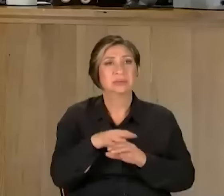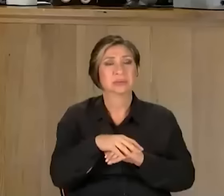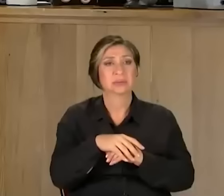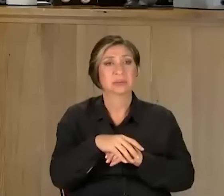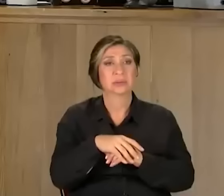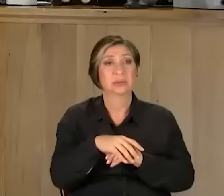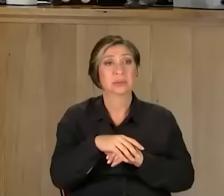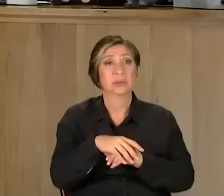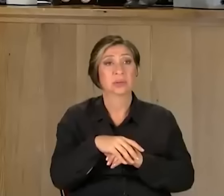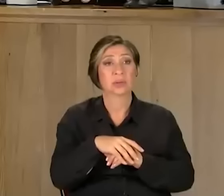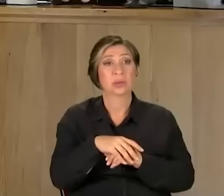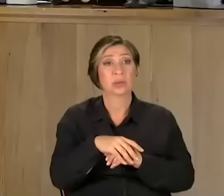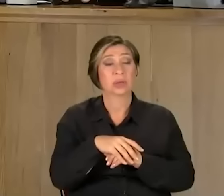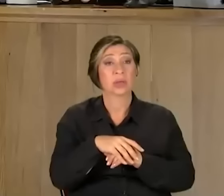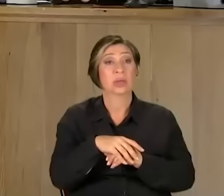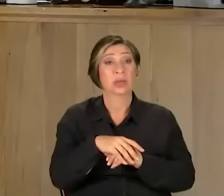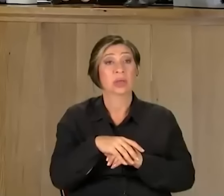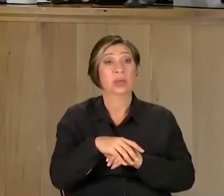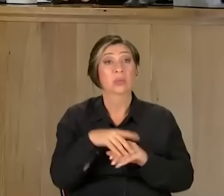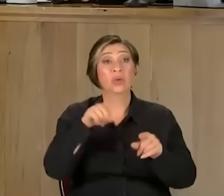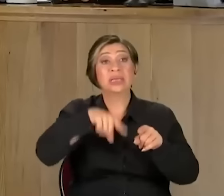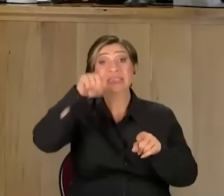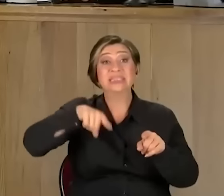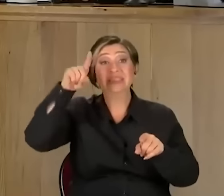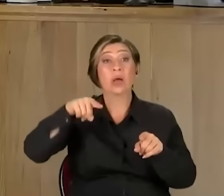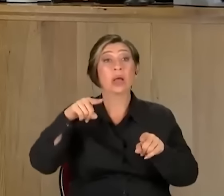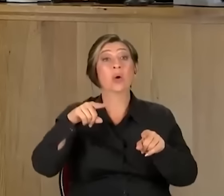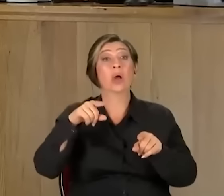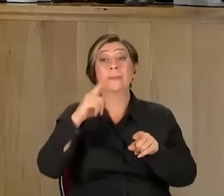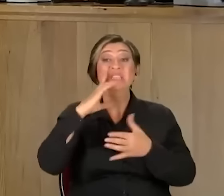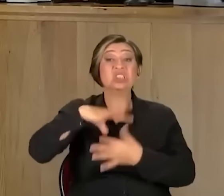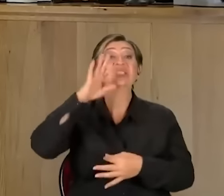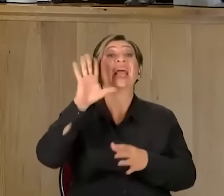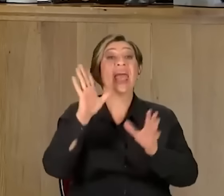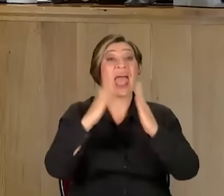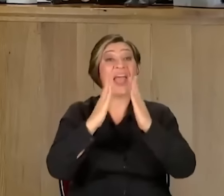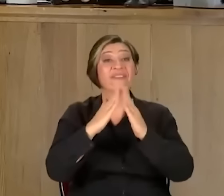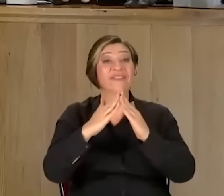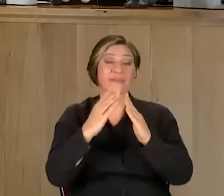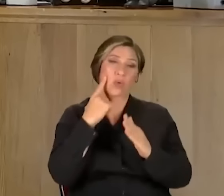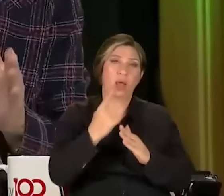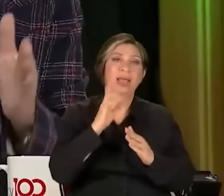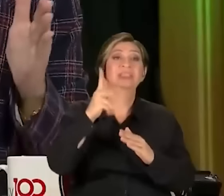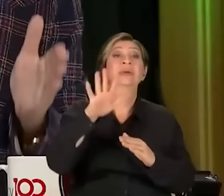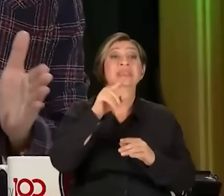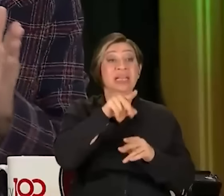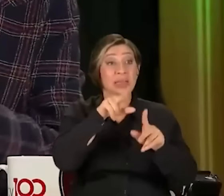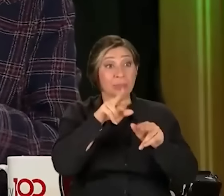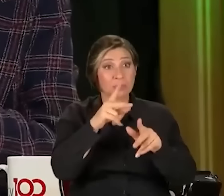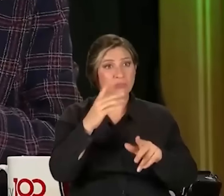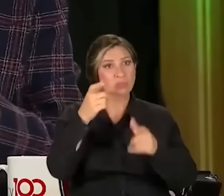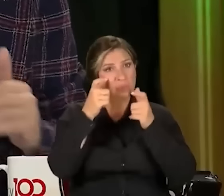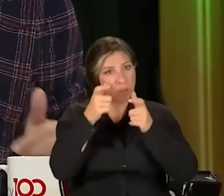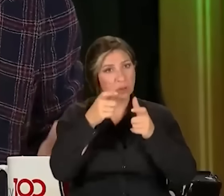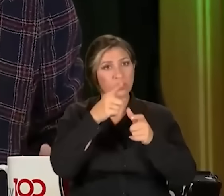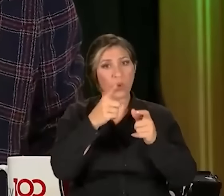Bir de yani bu televizyon kanalını alıyorsun. Kişi değil, istatistik hane, yok. Haneyi geçmez. Bir şey yok. Ve dolayısıyla bu kadar senin kadar tutarlı,